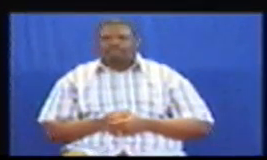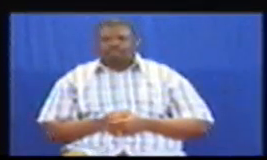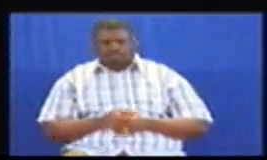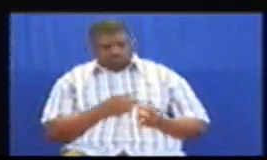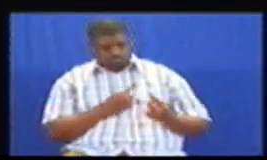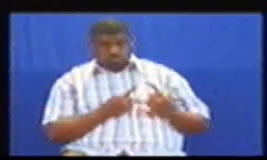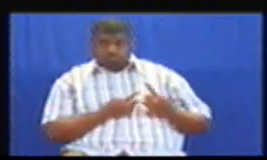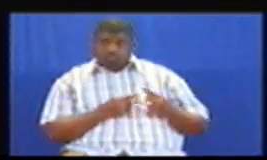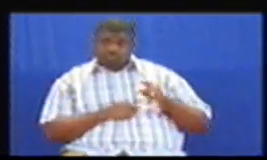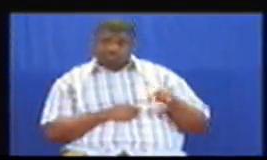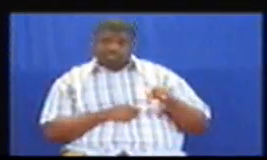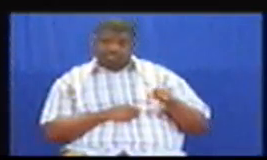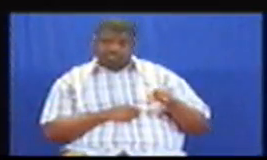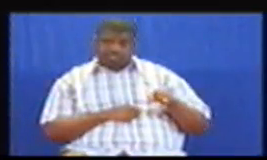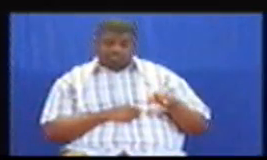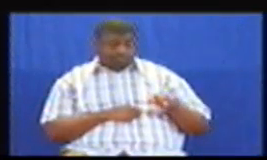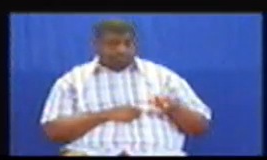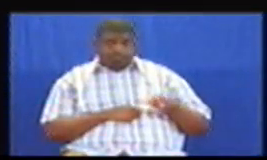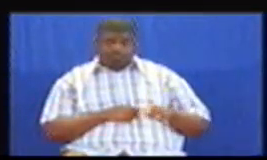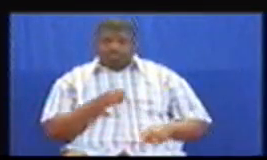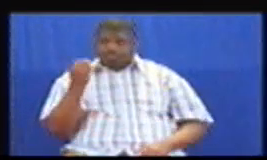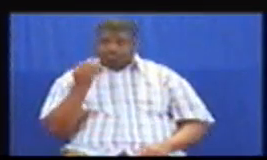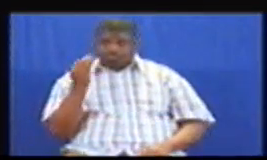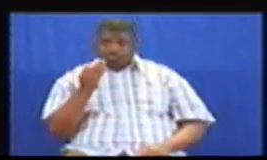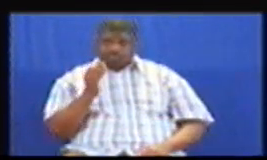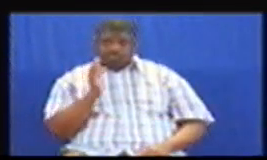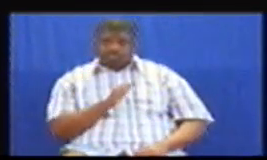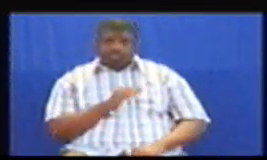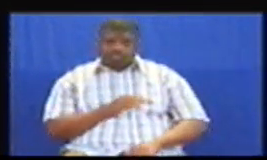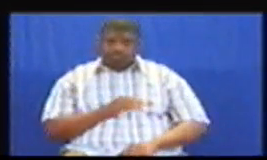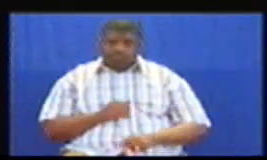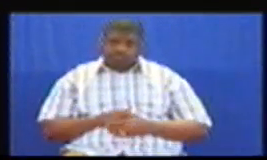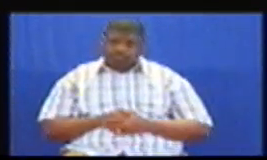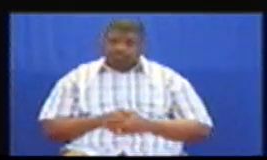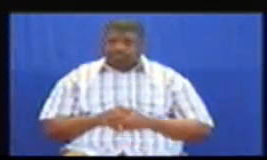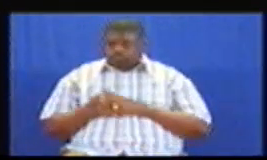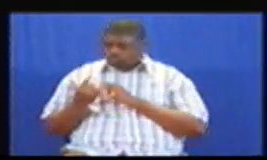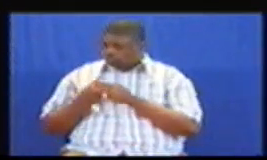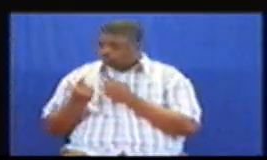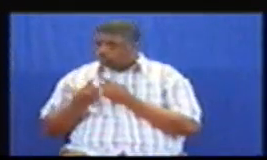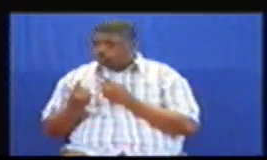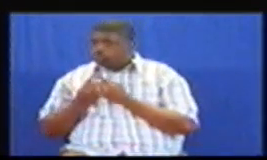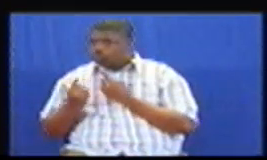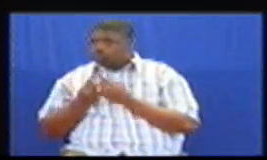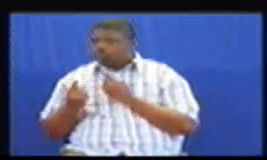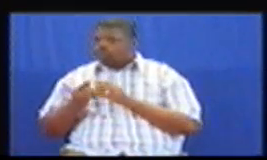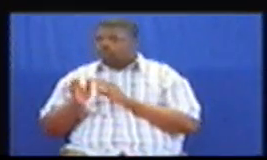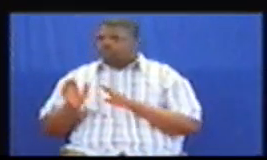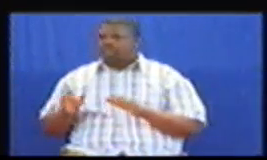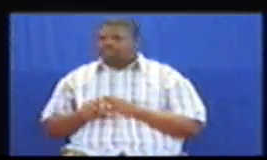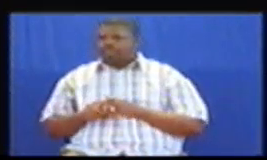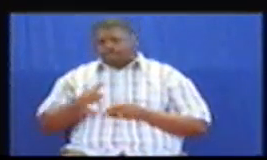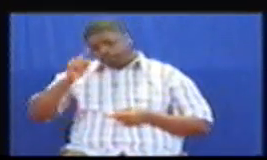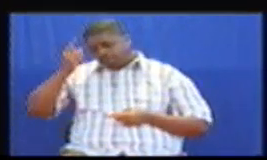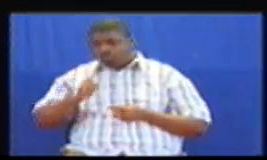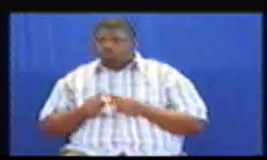kiaina yale yaliyokuwa kwenye hotuba yake, na amezungumzia kwamba kuna